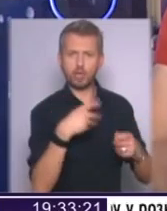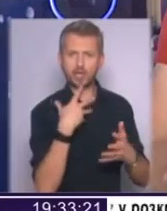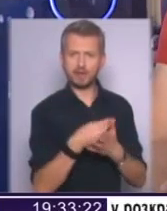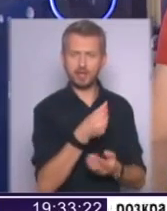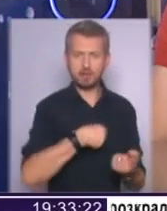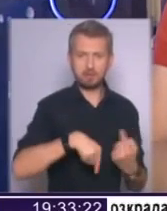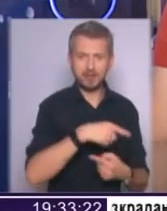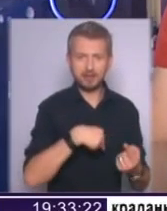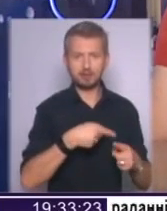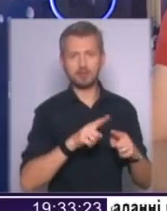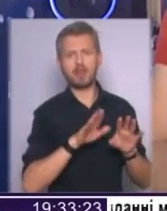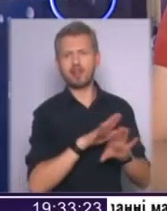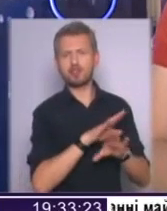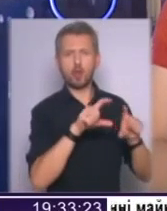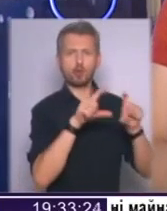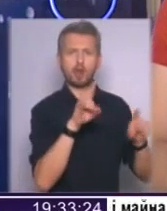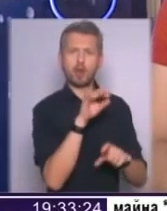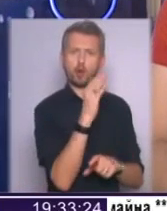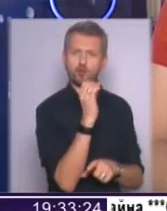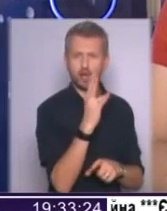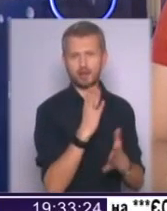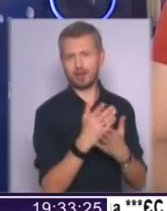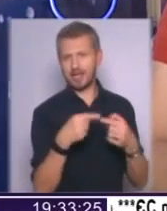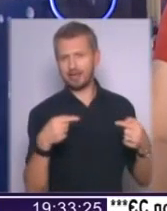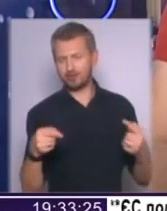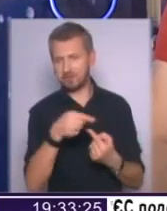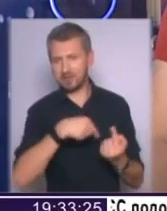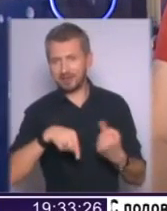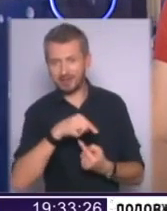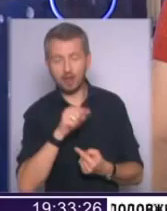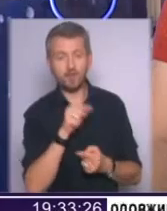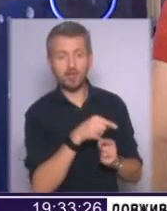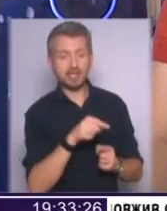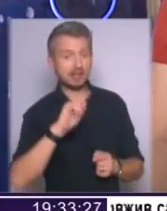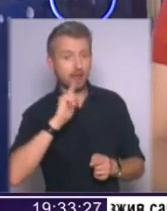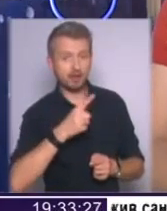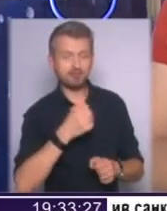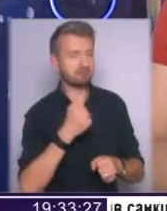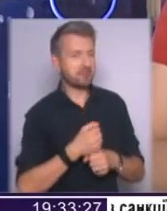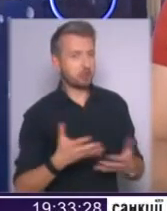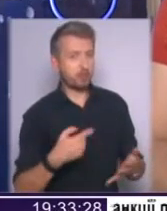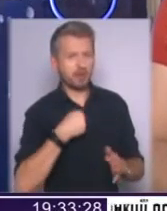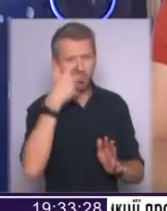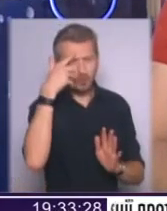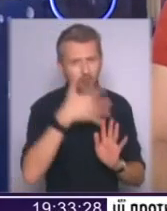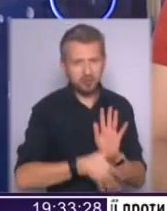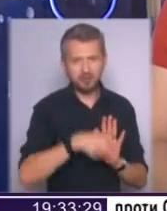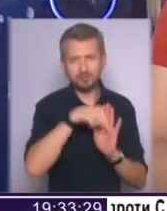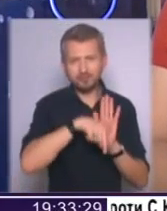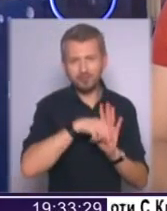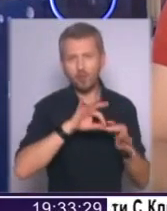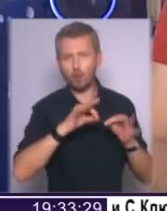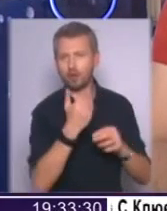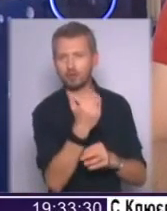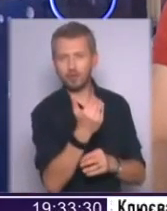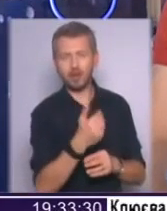лише корпорація Рошен, там є ще інші елементи бізнесу. Він, на жаль, за цей рік не зробив це. Тобто, я, звісно, розумію логіку президента, що